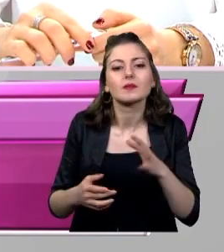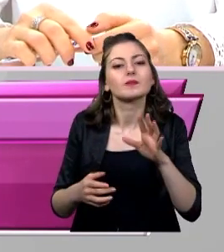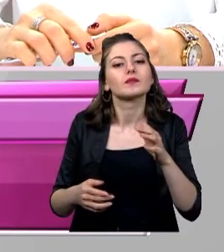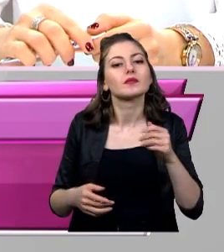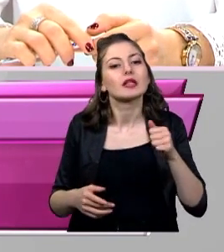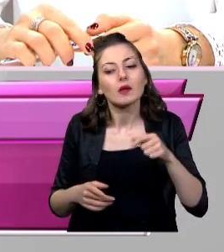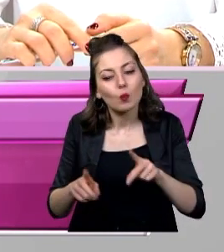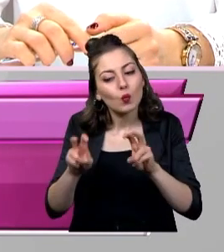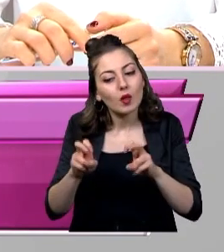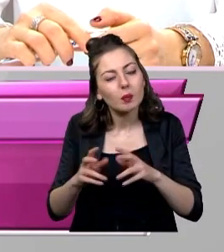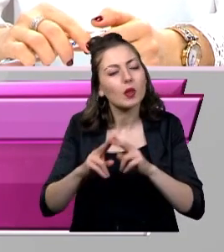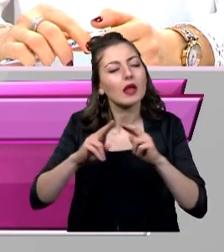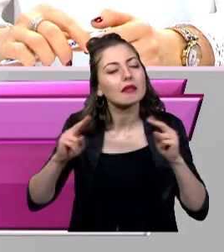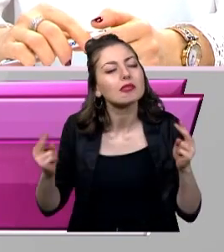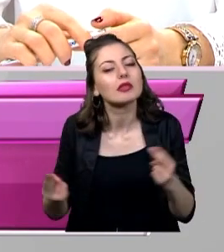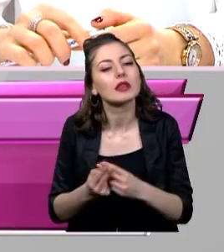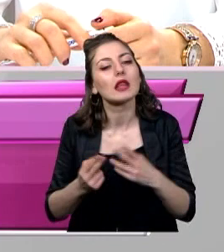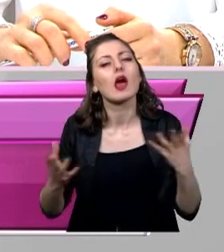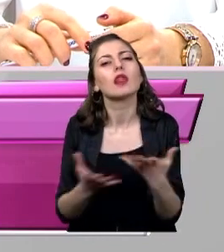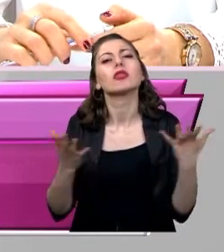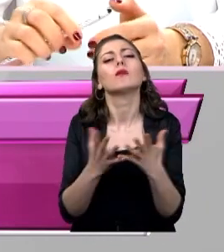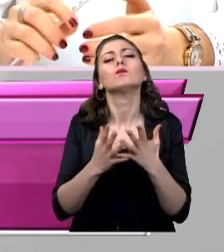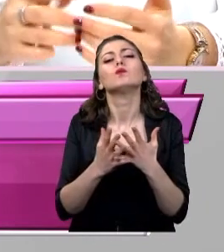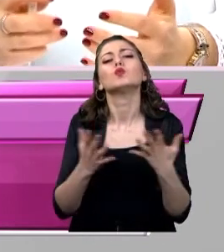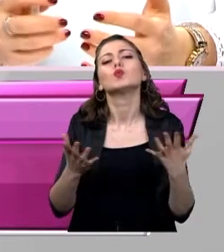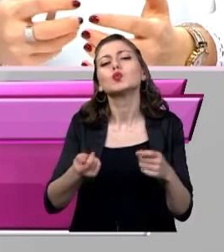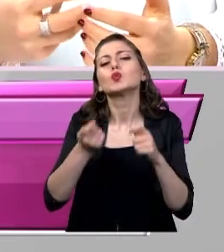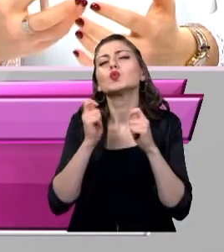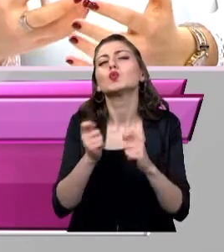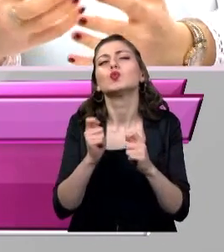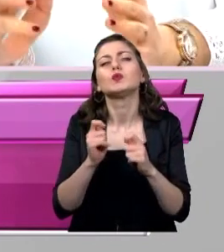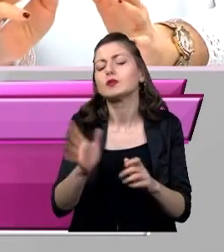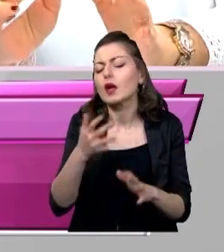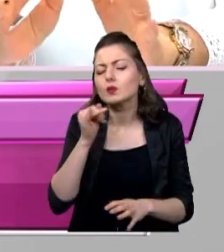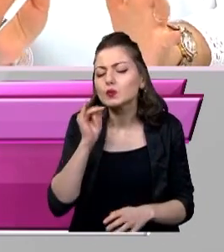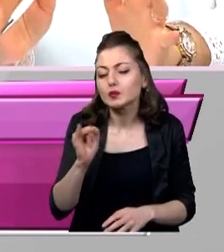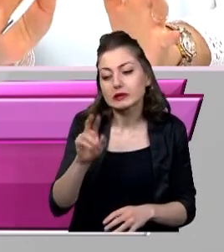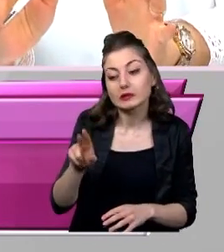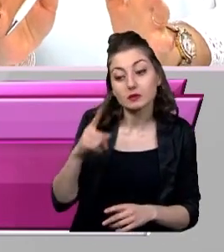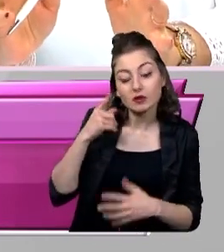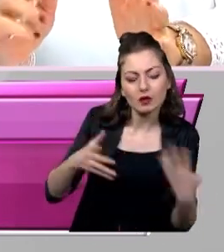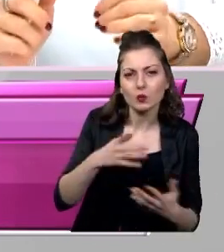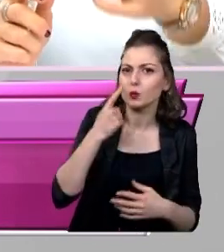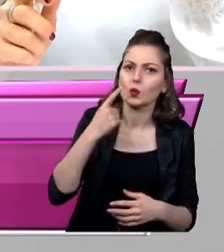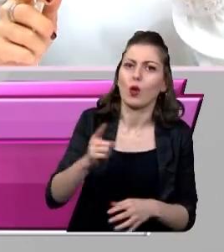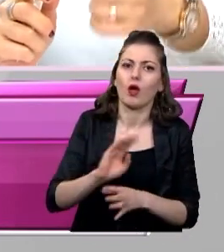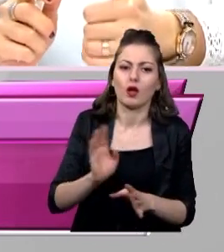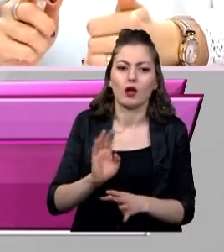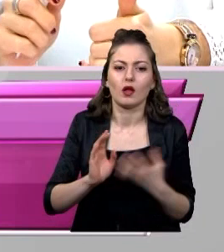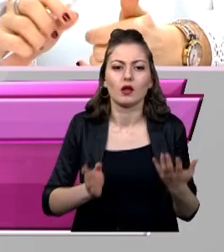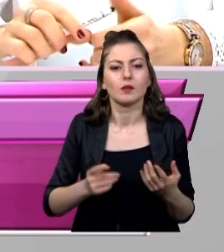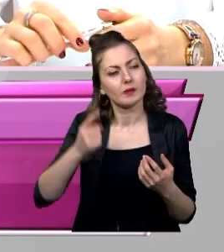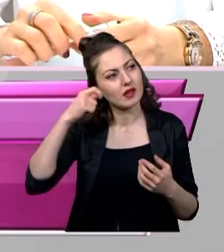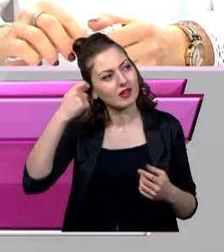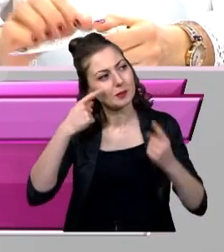bu olayı böyle dünyanın en zor en kötü olduğu gibi görmemeli bunu Az önce